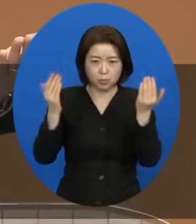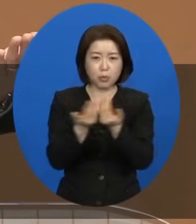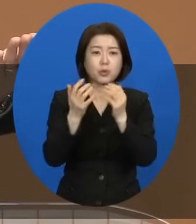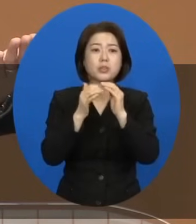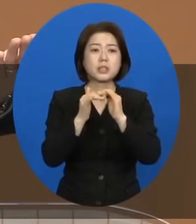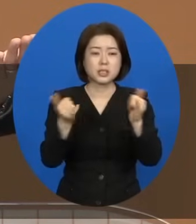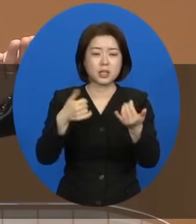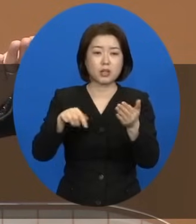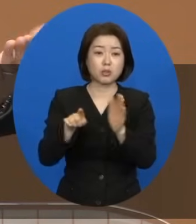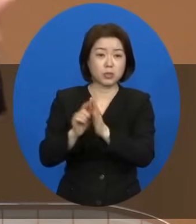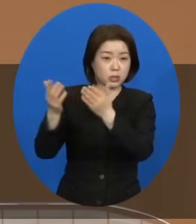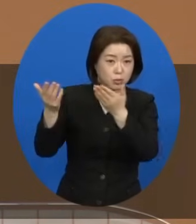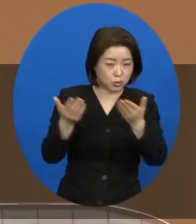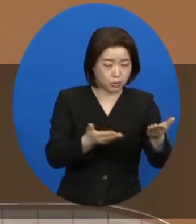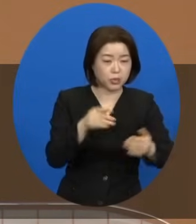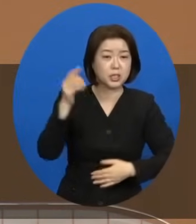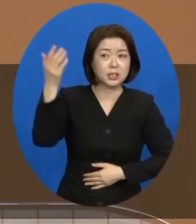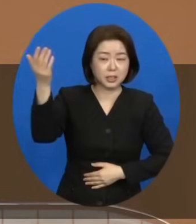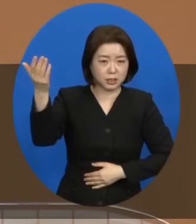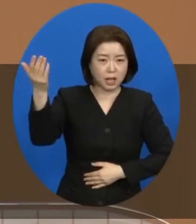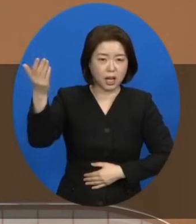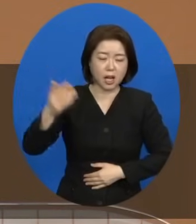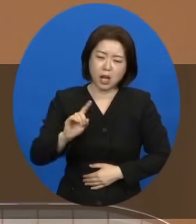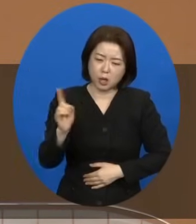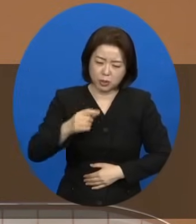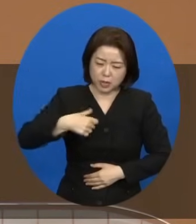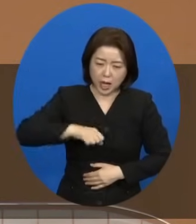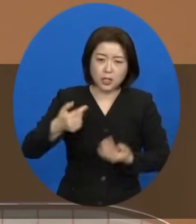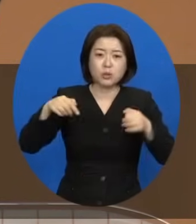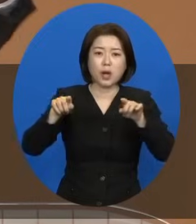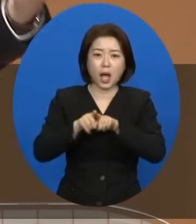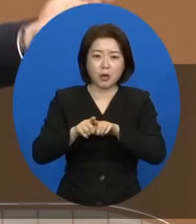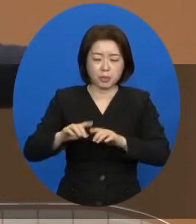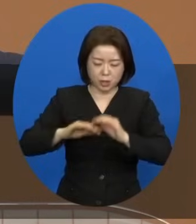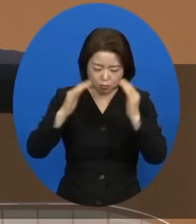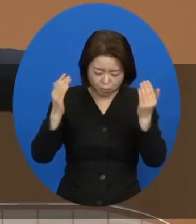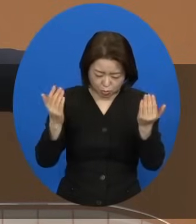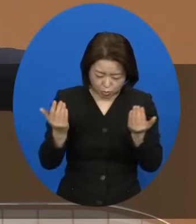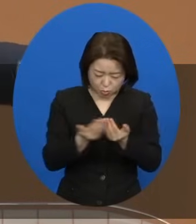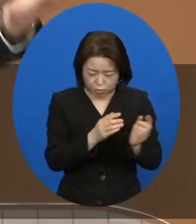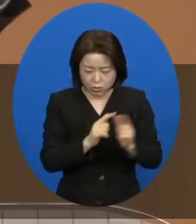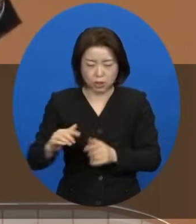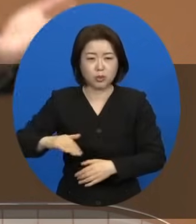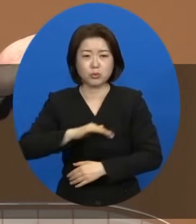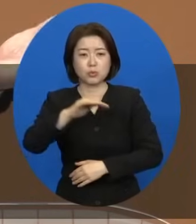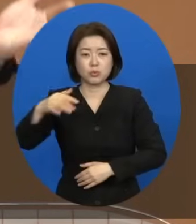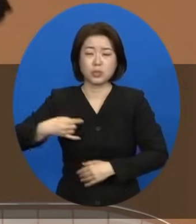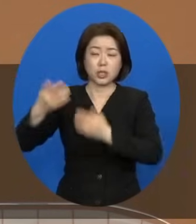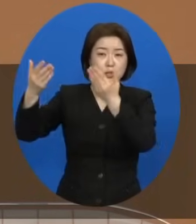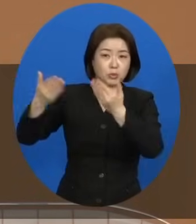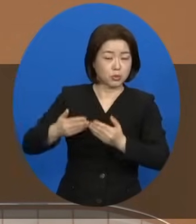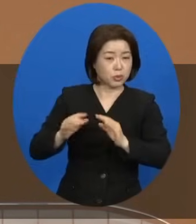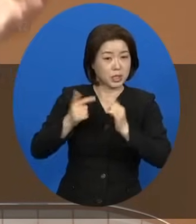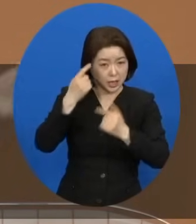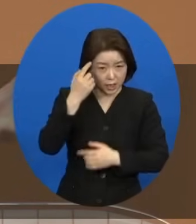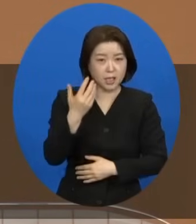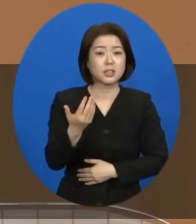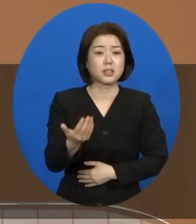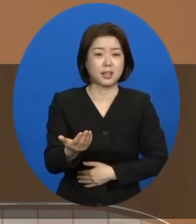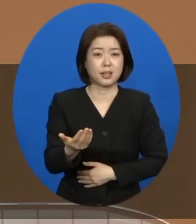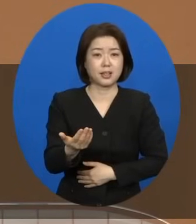사람을 위하여 내 주신이가 어찌 그 아들과 함께 모든 것을 우리에게 주시지